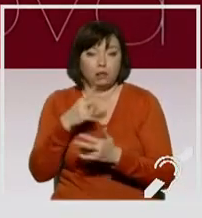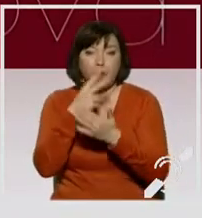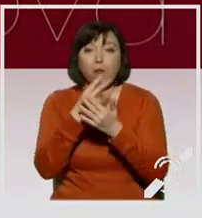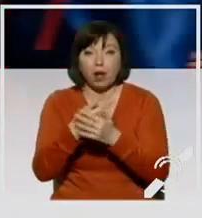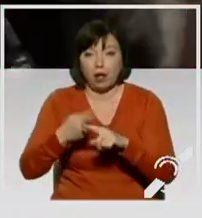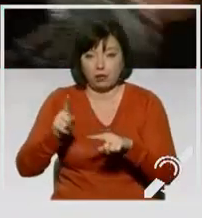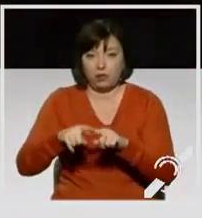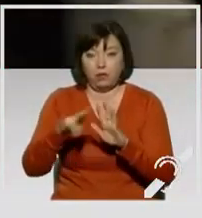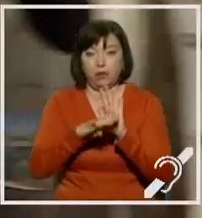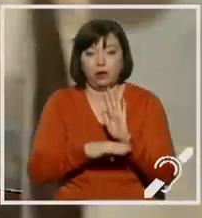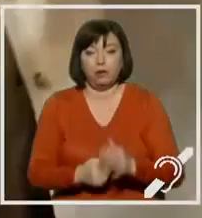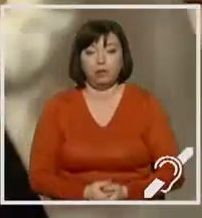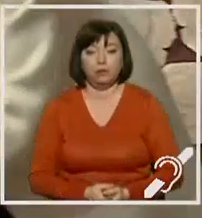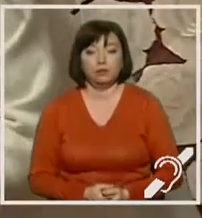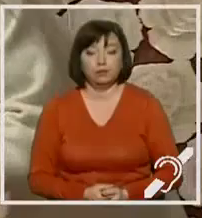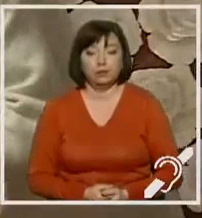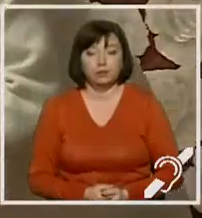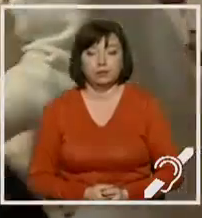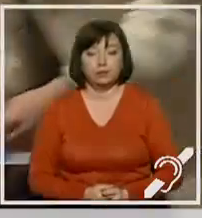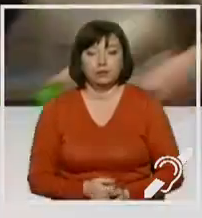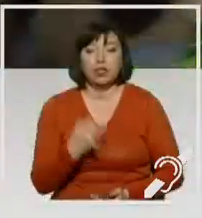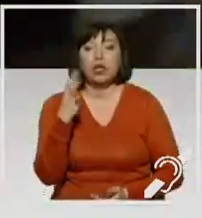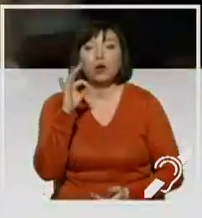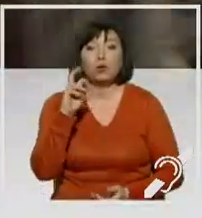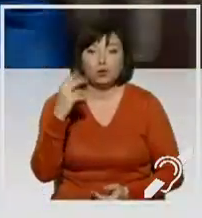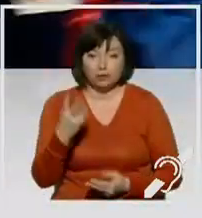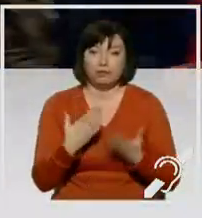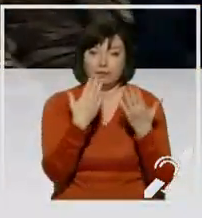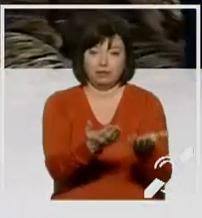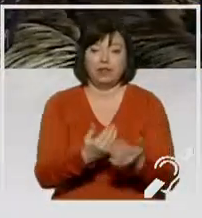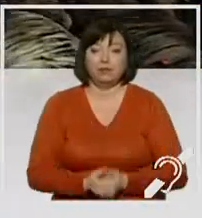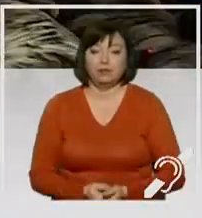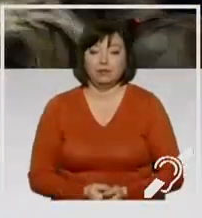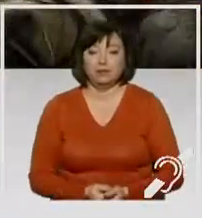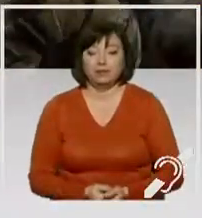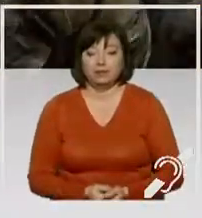general. Ionuț, cine?